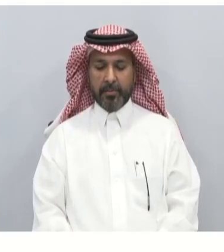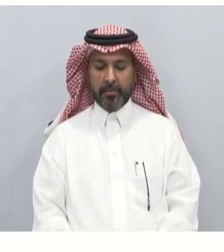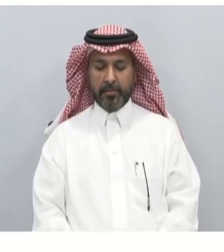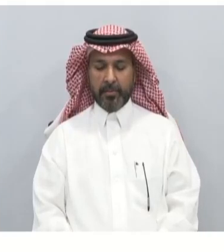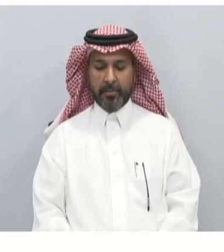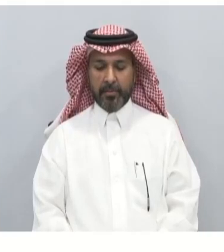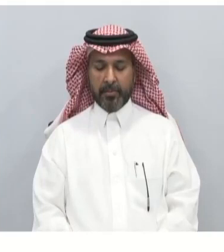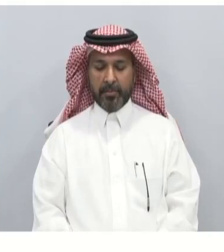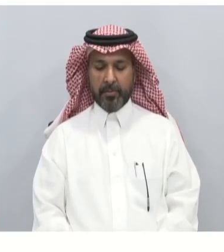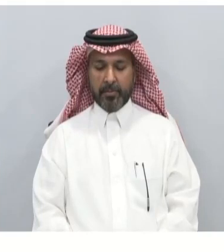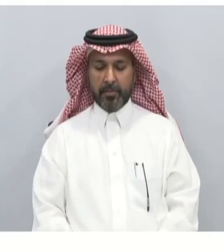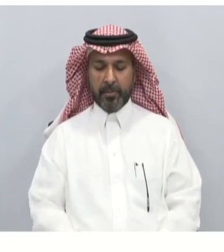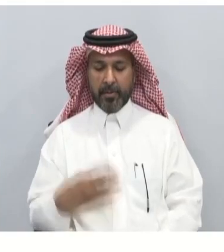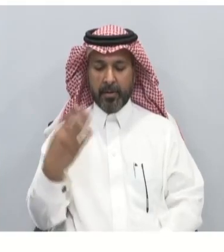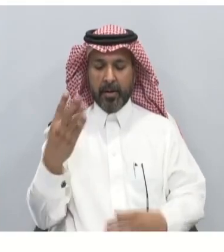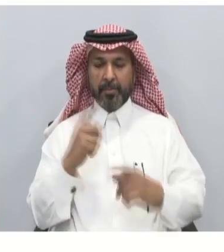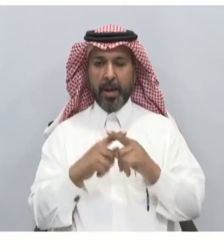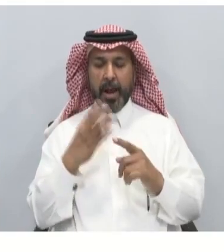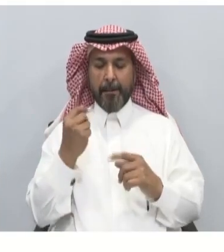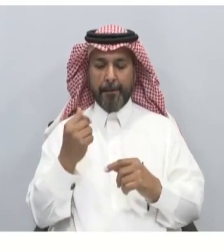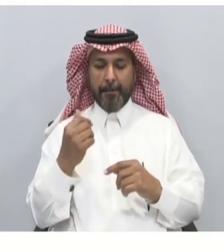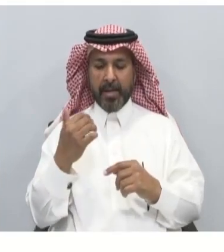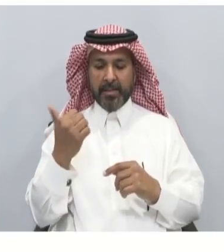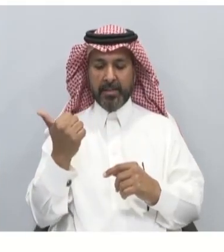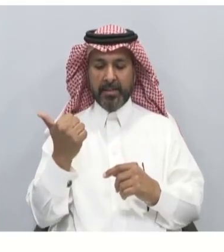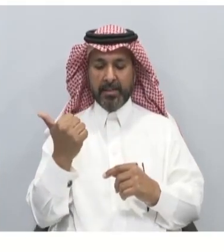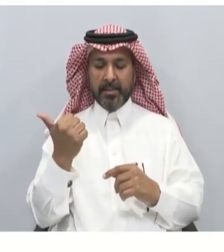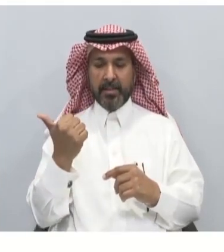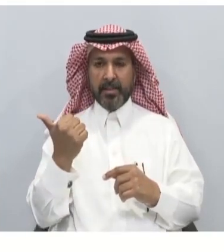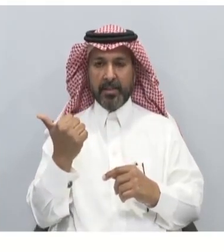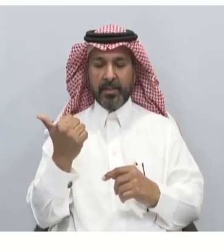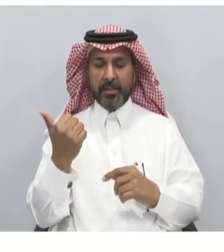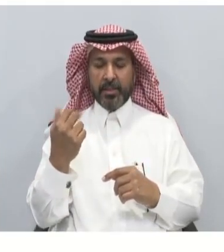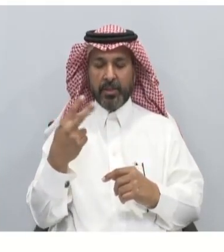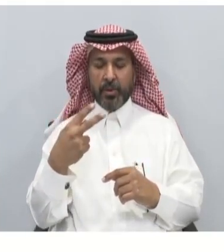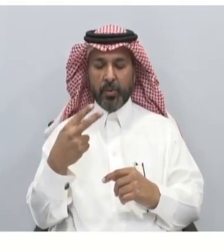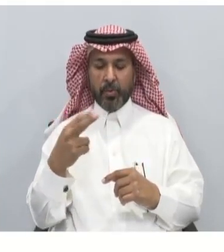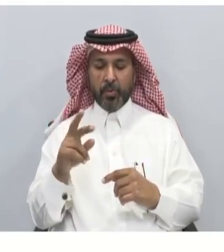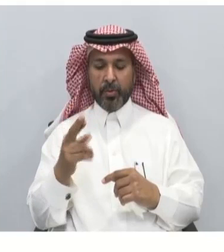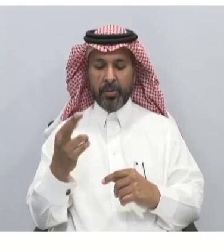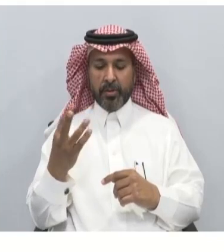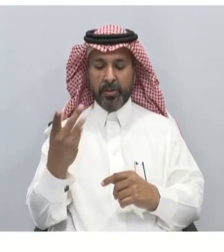19.5. طيب 4 ريال راح تكون 6.5 في 4 اللي هي